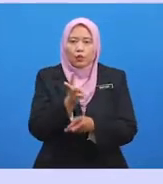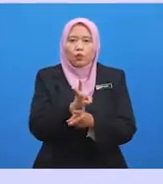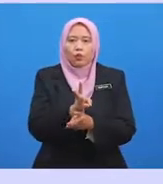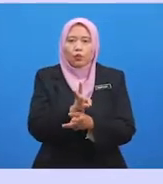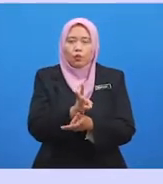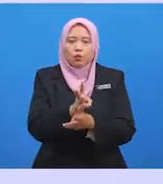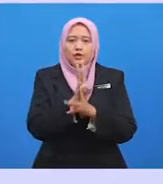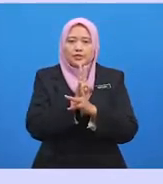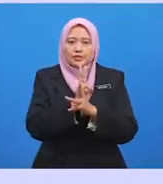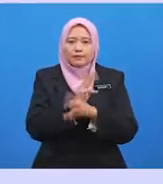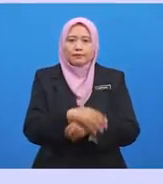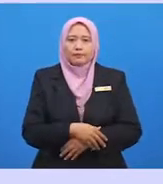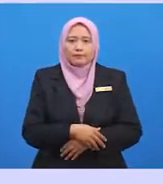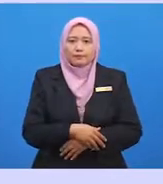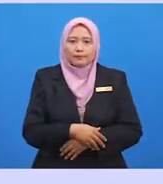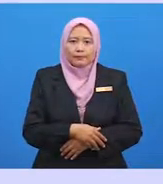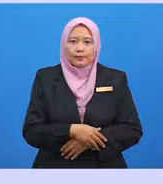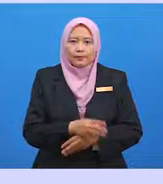wakaf dengan jelas